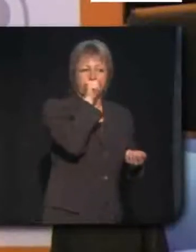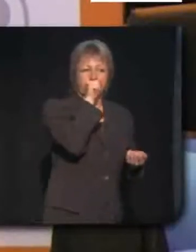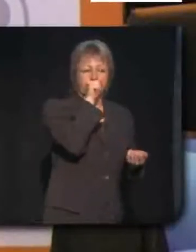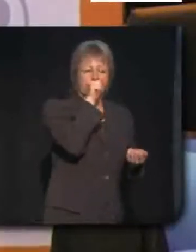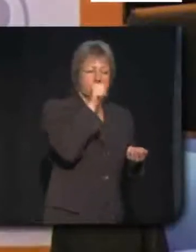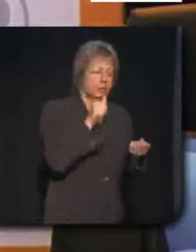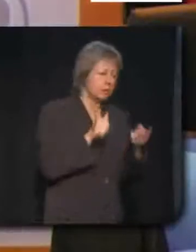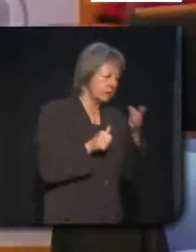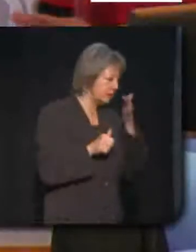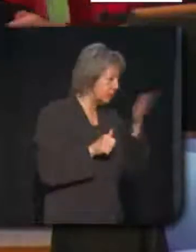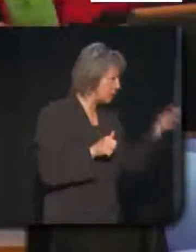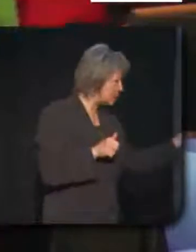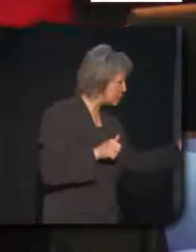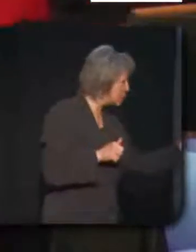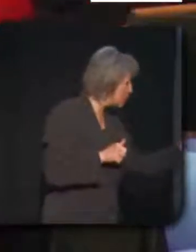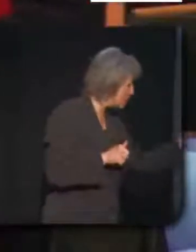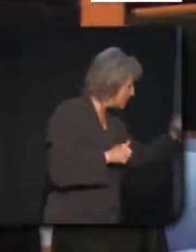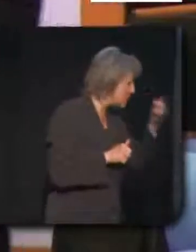in Ordnung